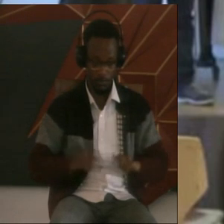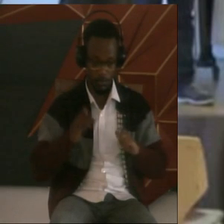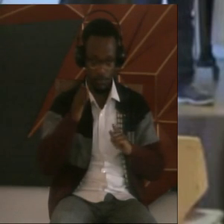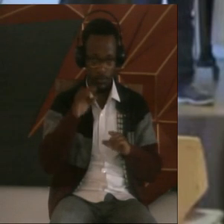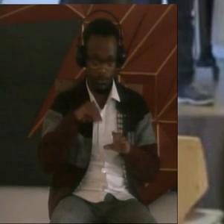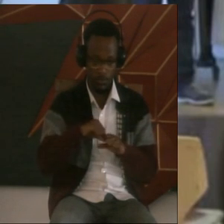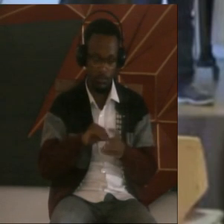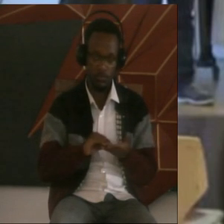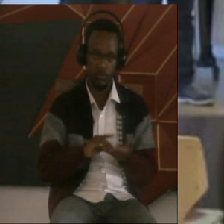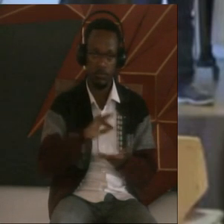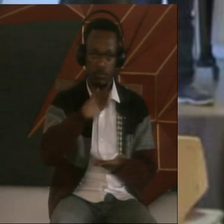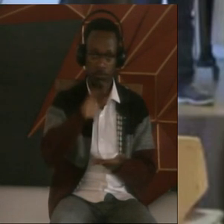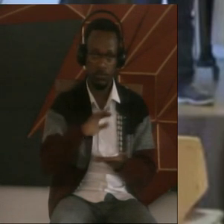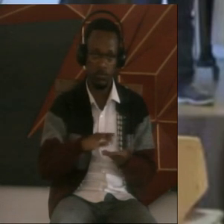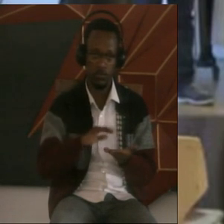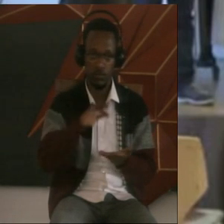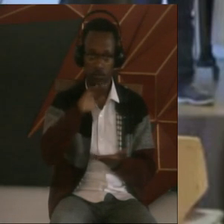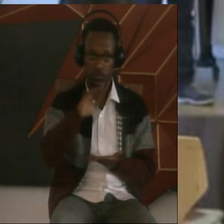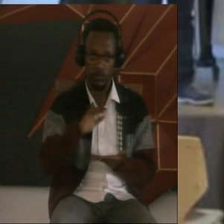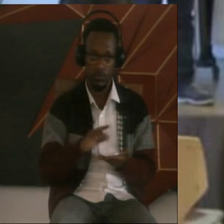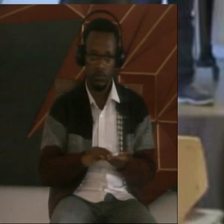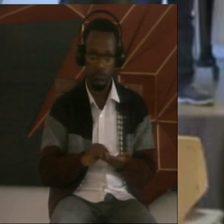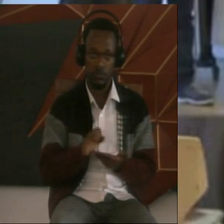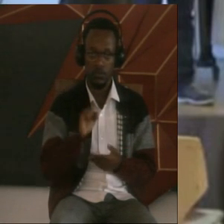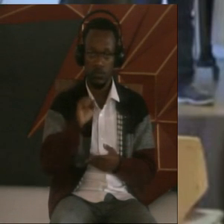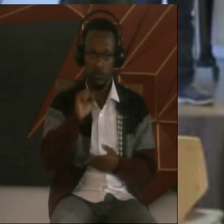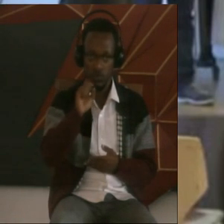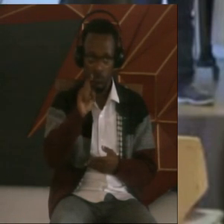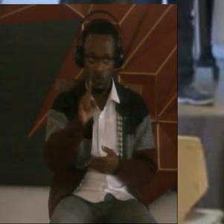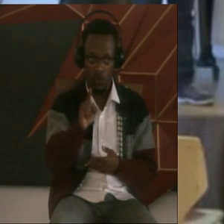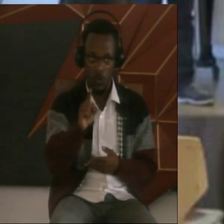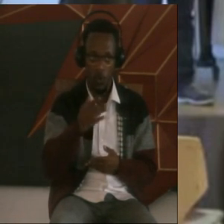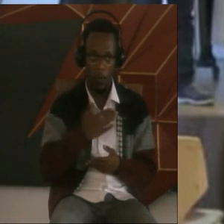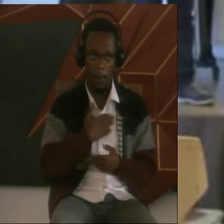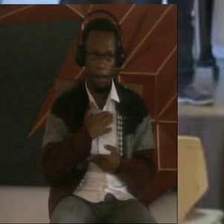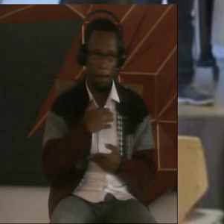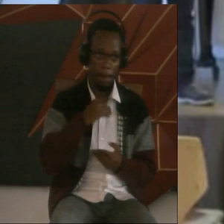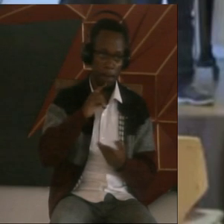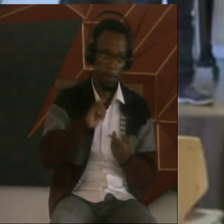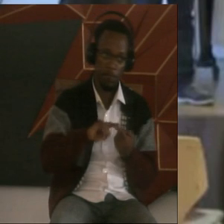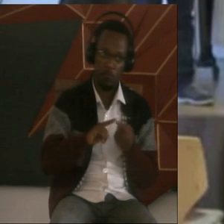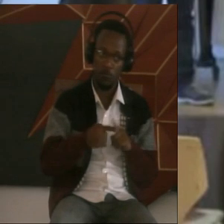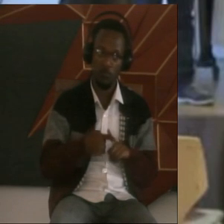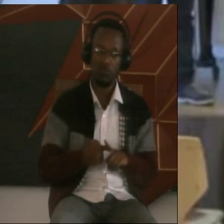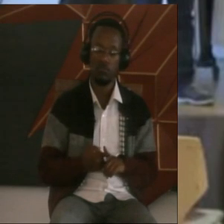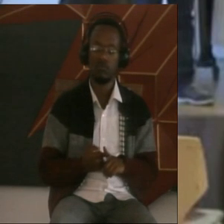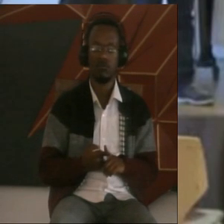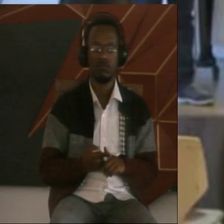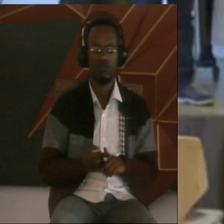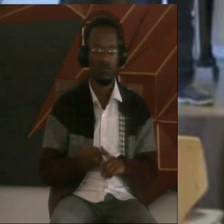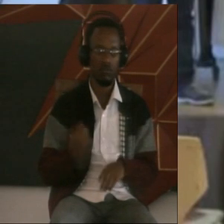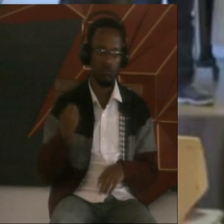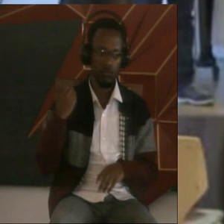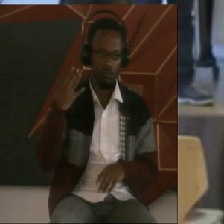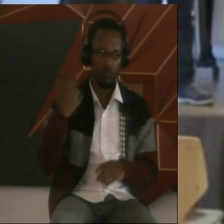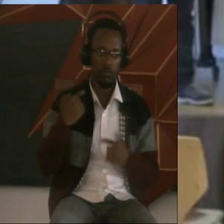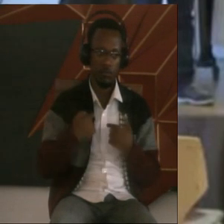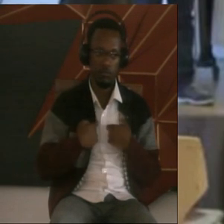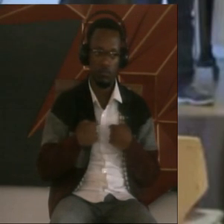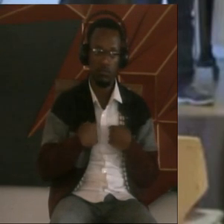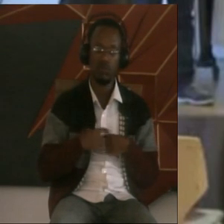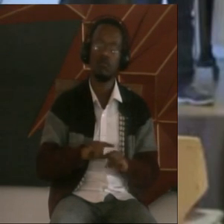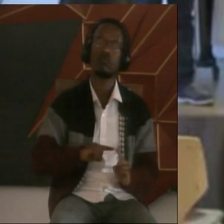noneho tuzibera mu bwiza. Nshuti yanjye vuba cyane. J'y serai. Vuba